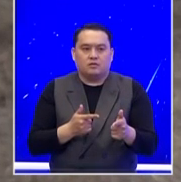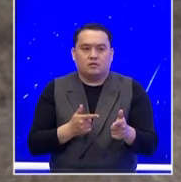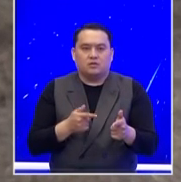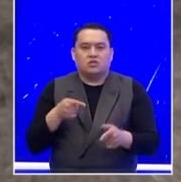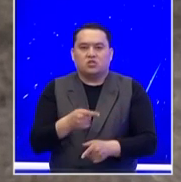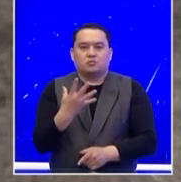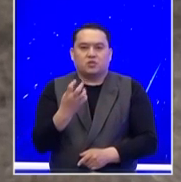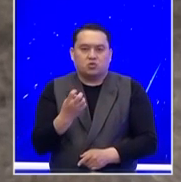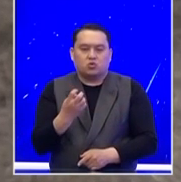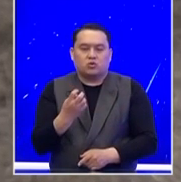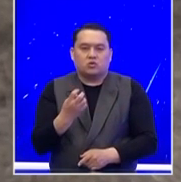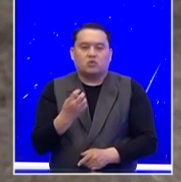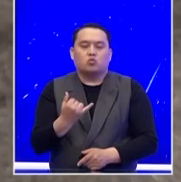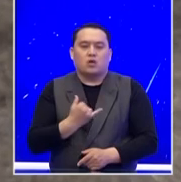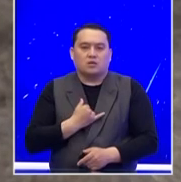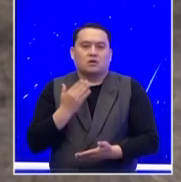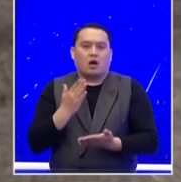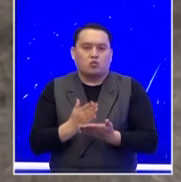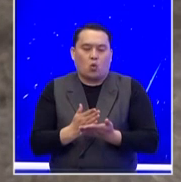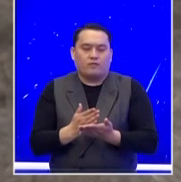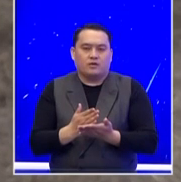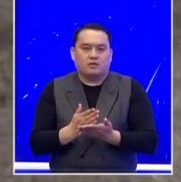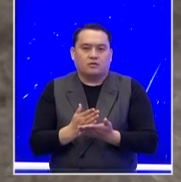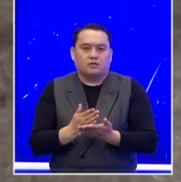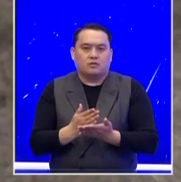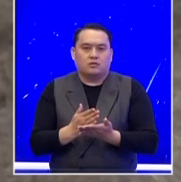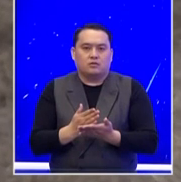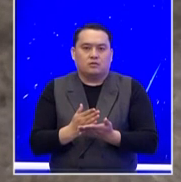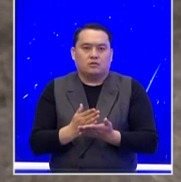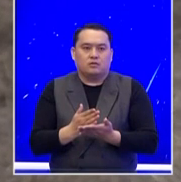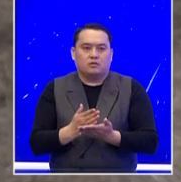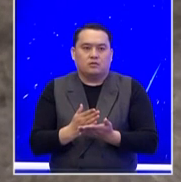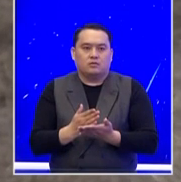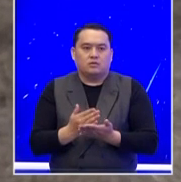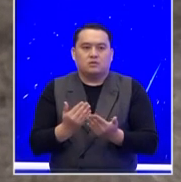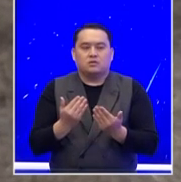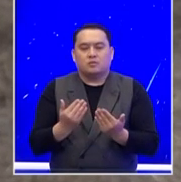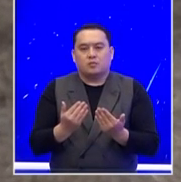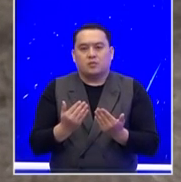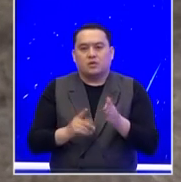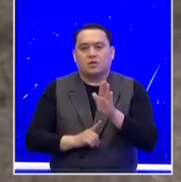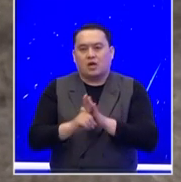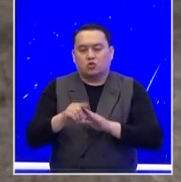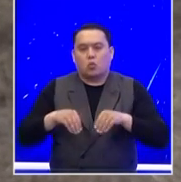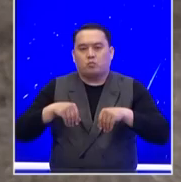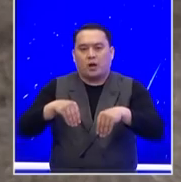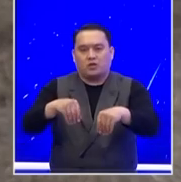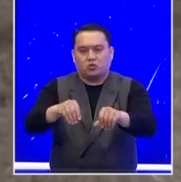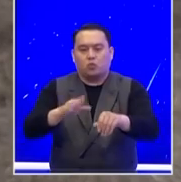1500 гектар зяби, уже где-то 600-700 гектар подготовили зяби. Вот где-то на днях начинаем посев